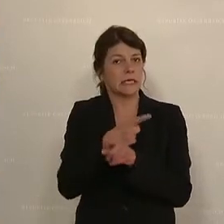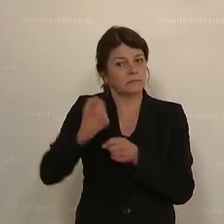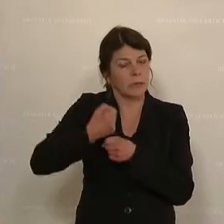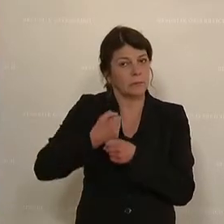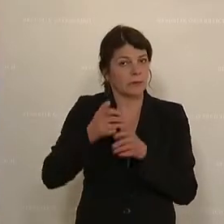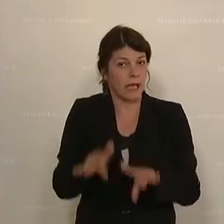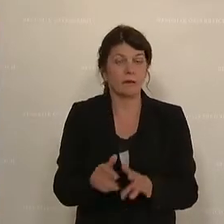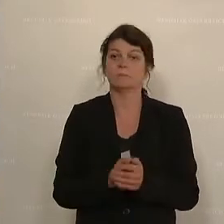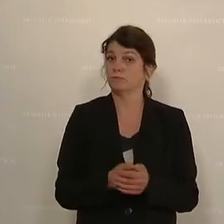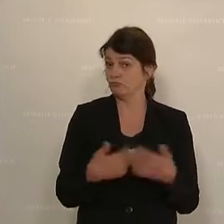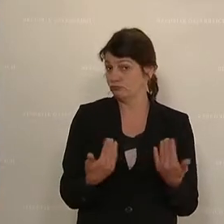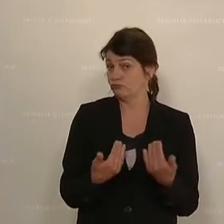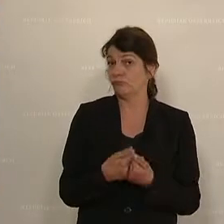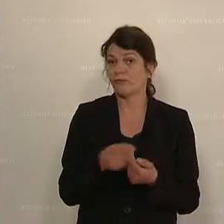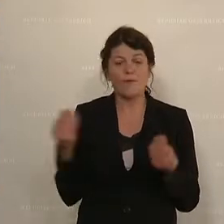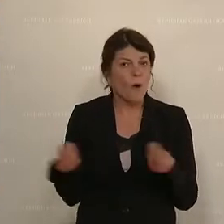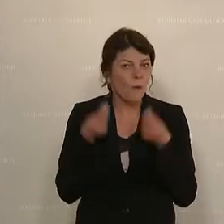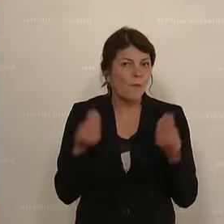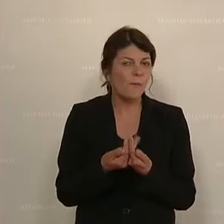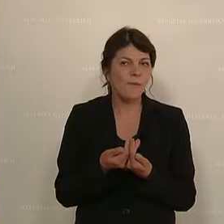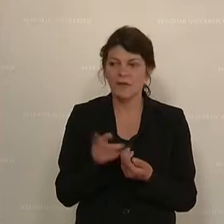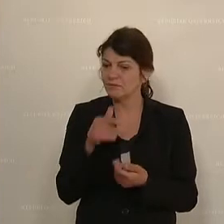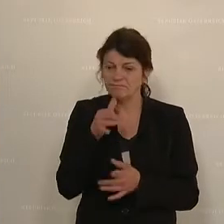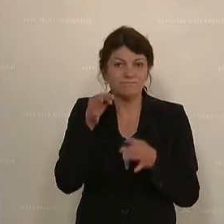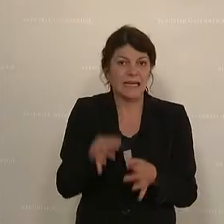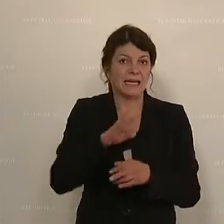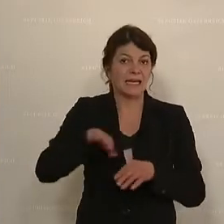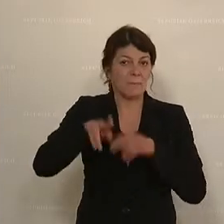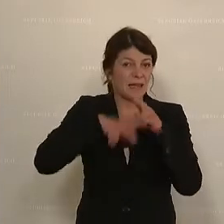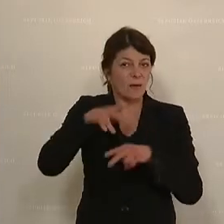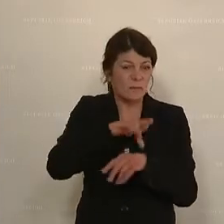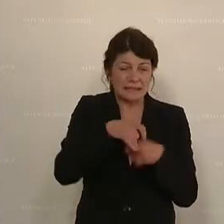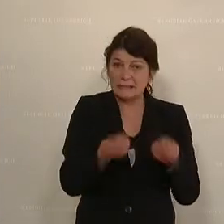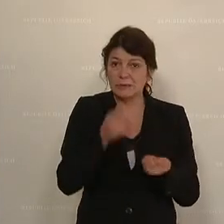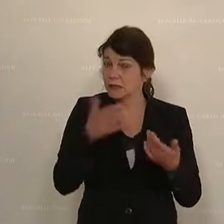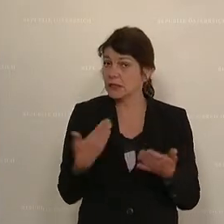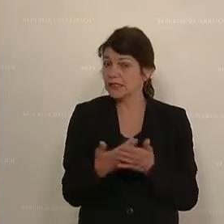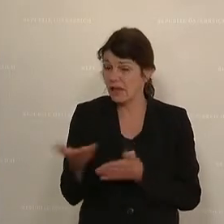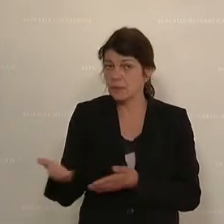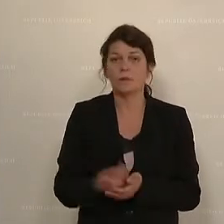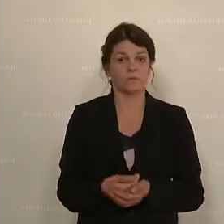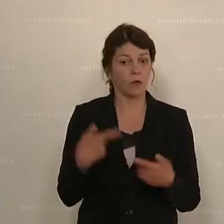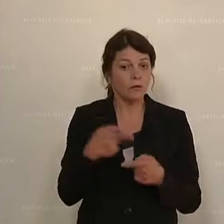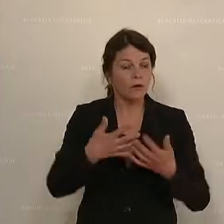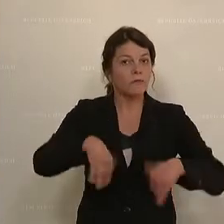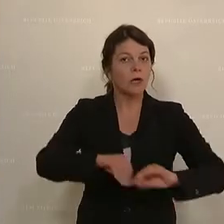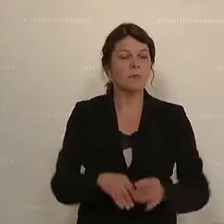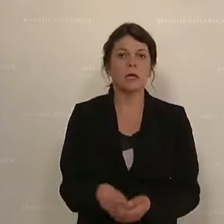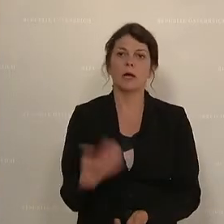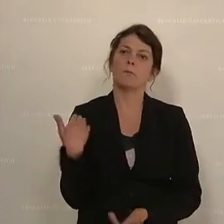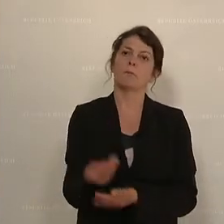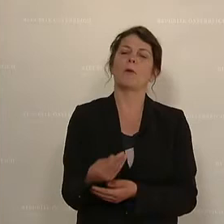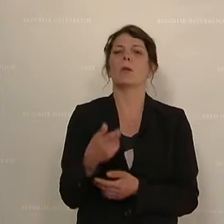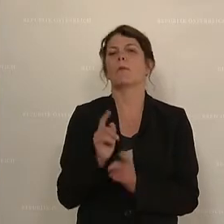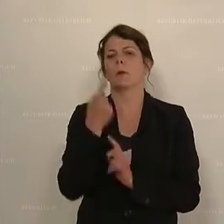Teilzeitjobs hat, und zwar deswegen, weil es keine geeigneten Kinderbetreuungsplätze gibt, diese Familie bekommt